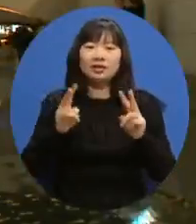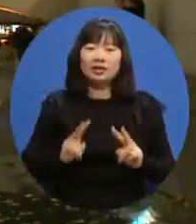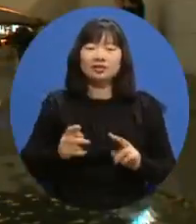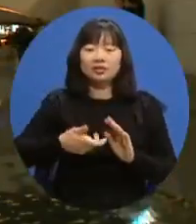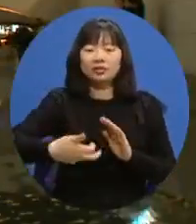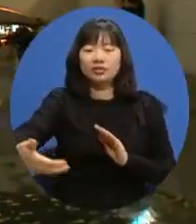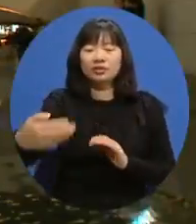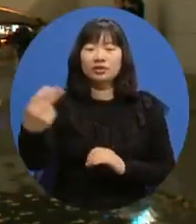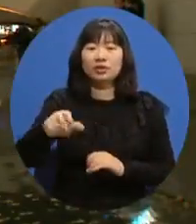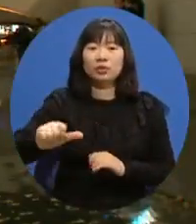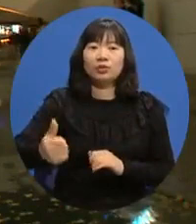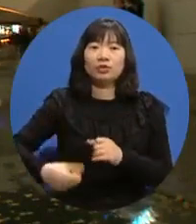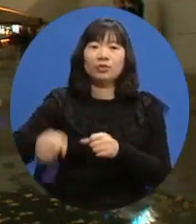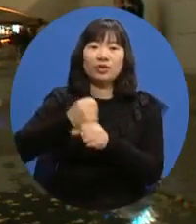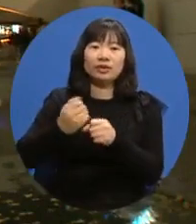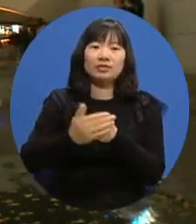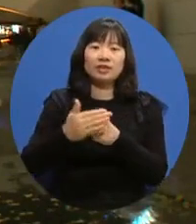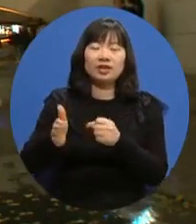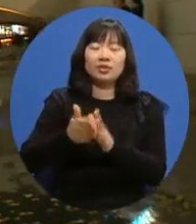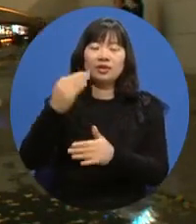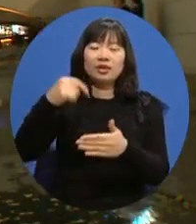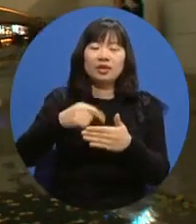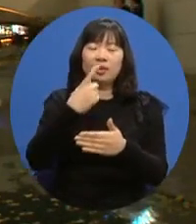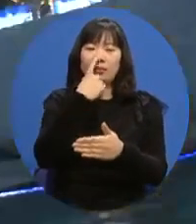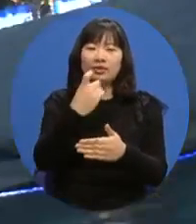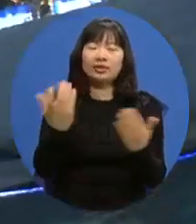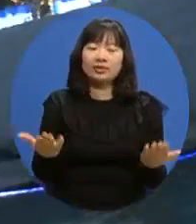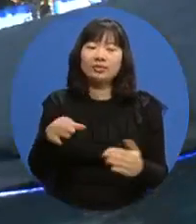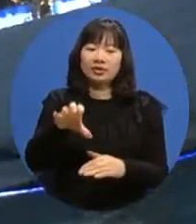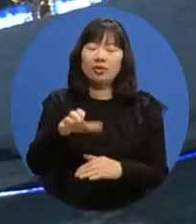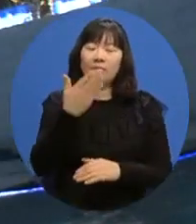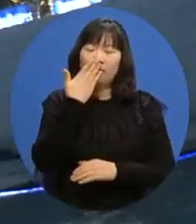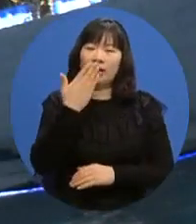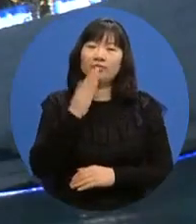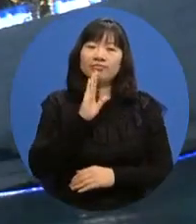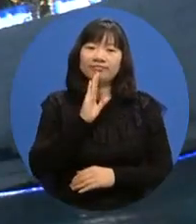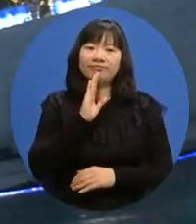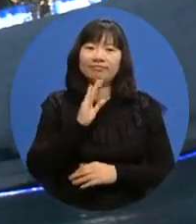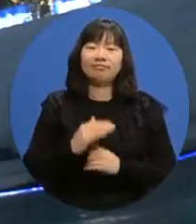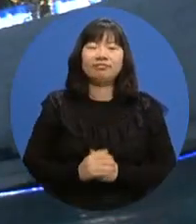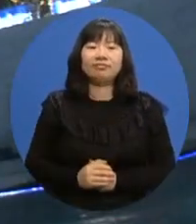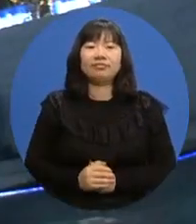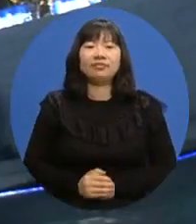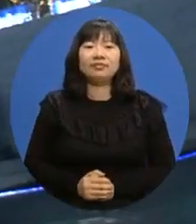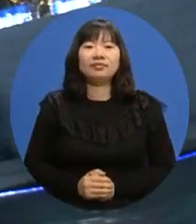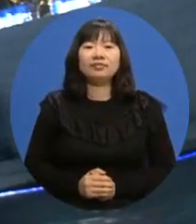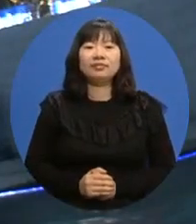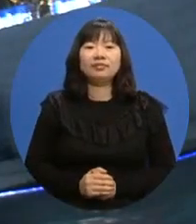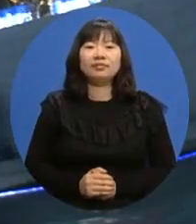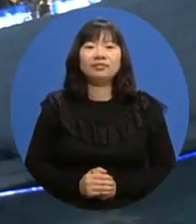2005년 복원되어 지금은 도심 속의 멋진 쉼터 역할을 톡톡히 하고 있죠.